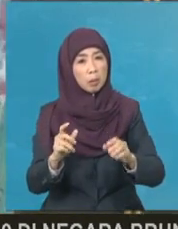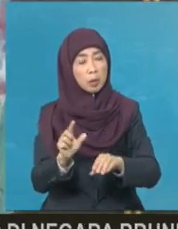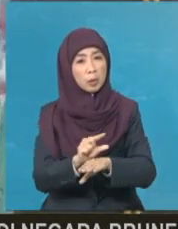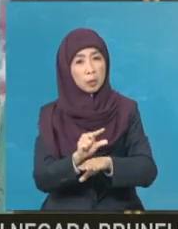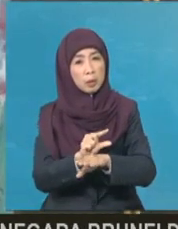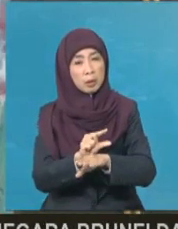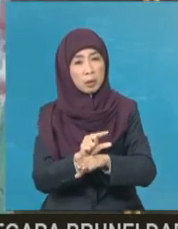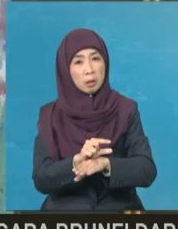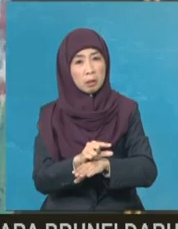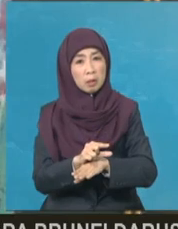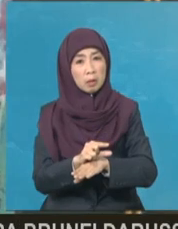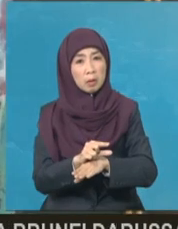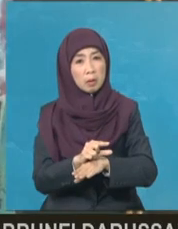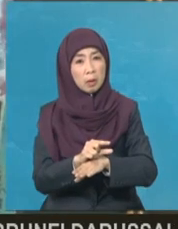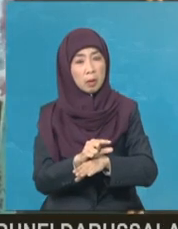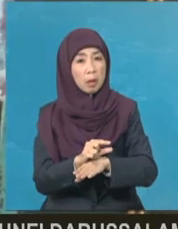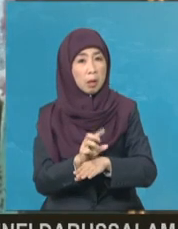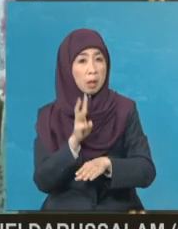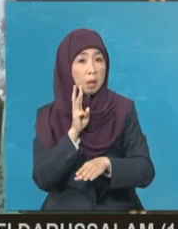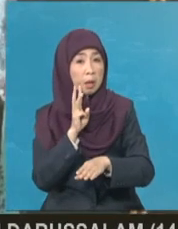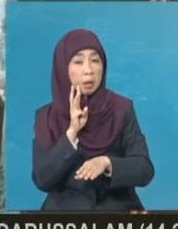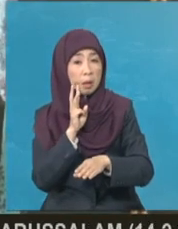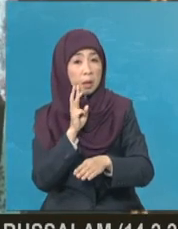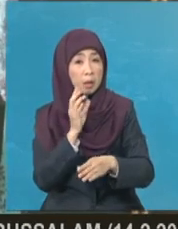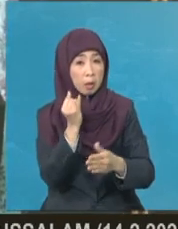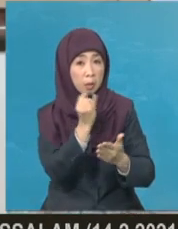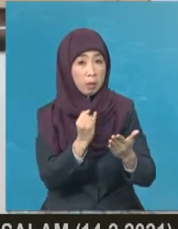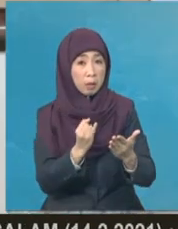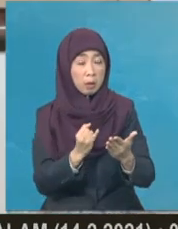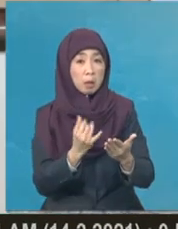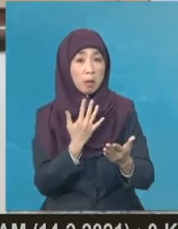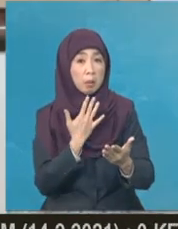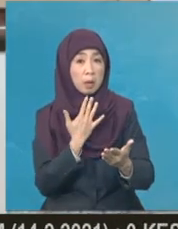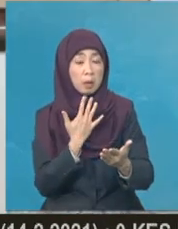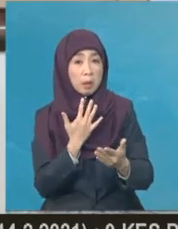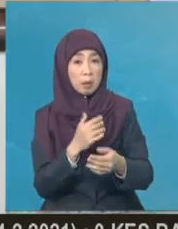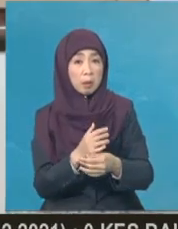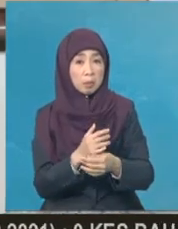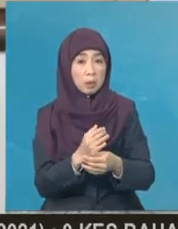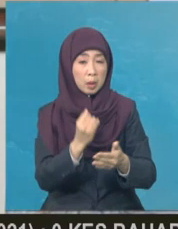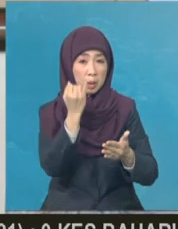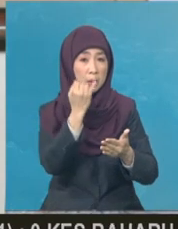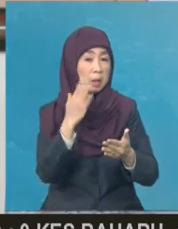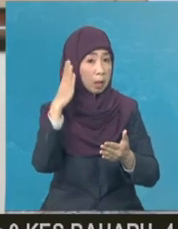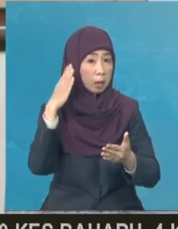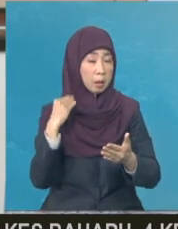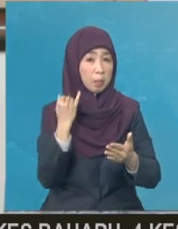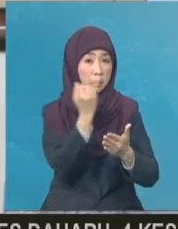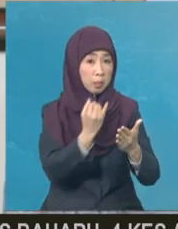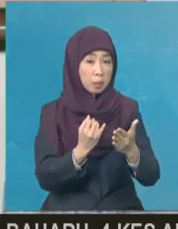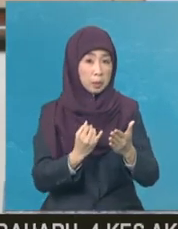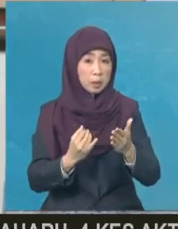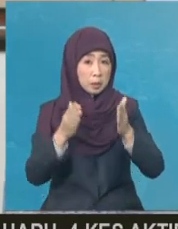nyalahin aku Yo what's sekali ataupun Chatime terpercaya kepada pelukis pelukis muda